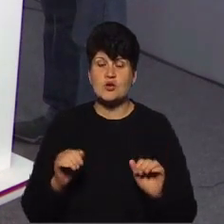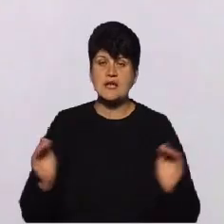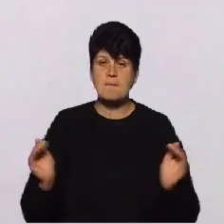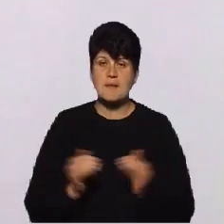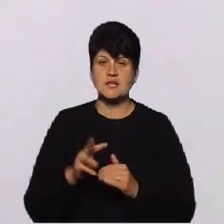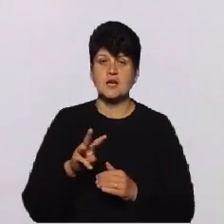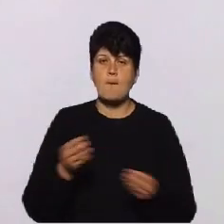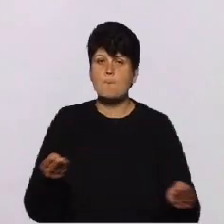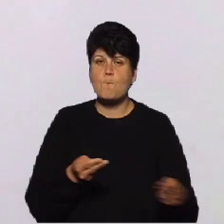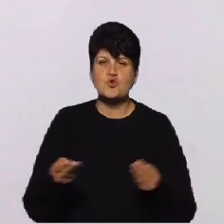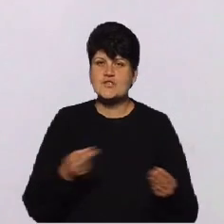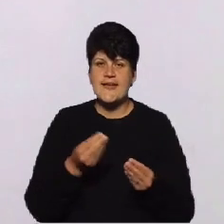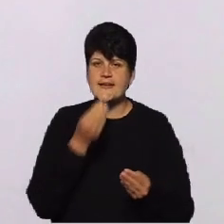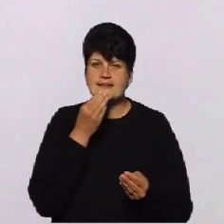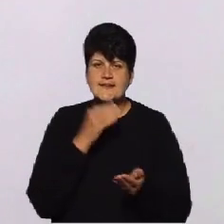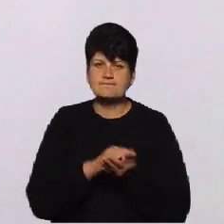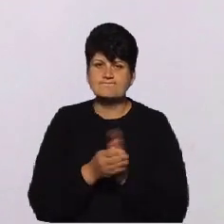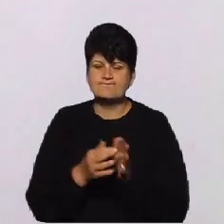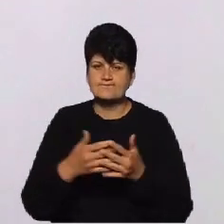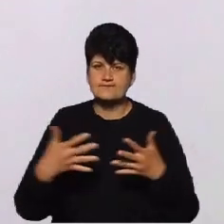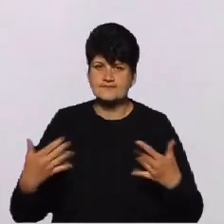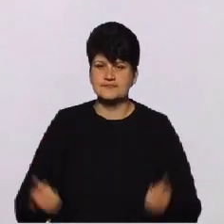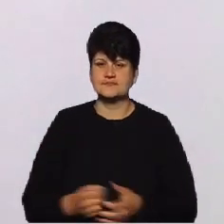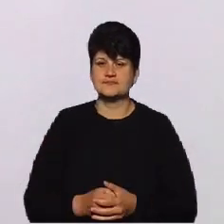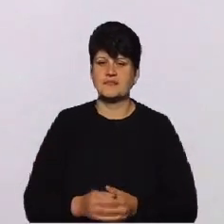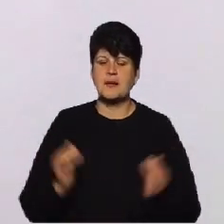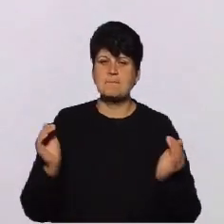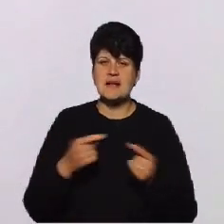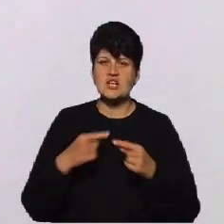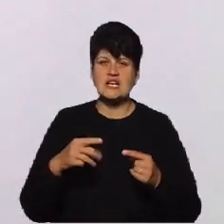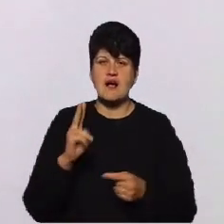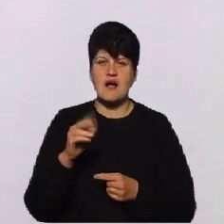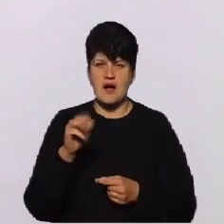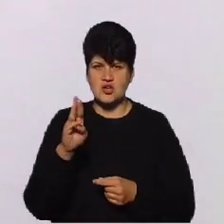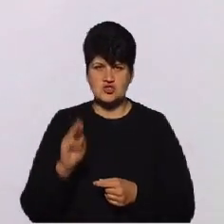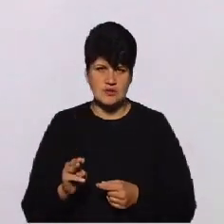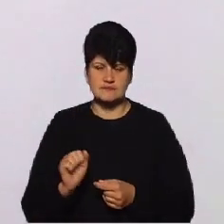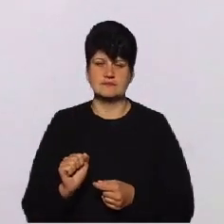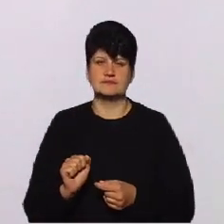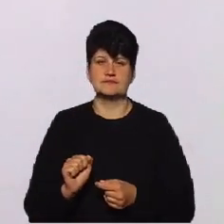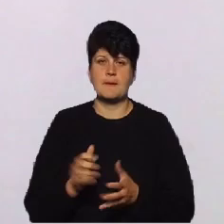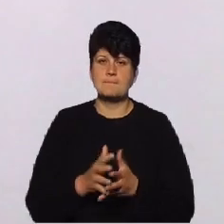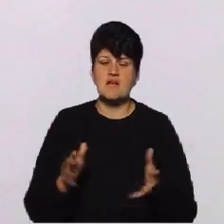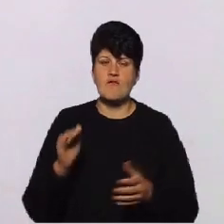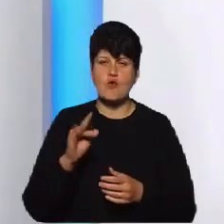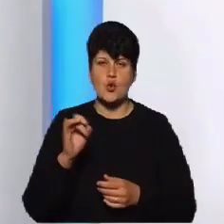їсти, менше різних каш, більше фруктів,